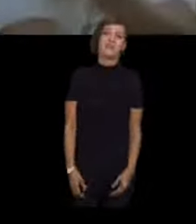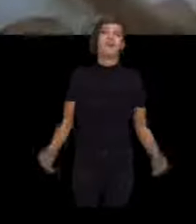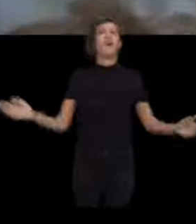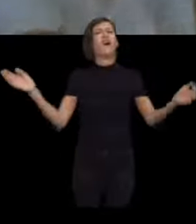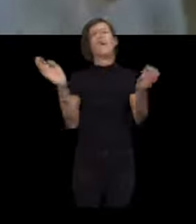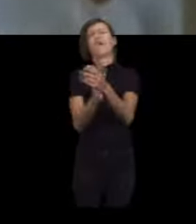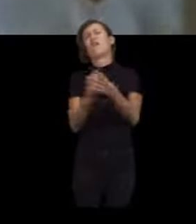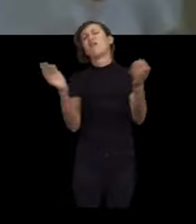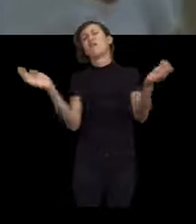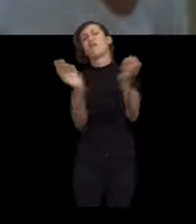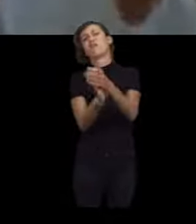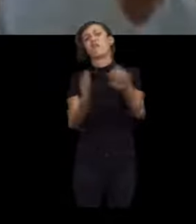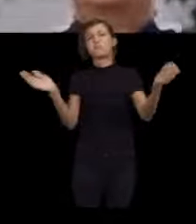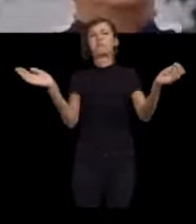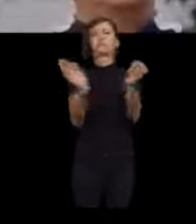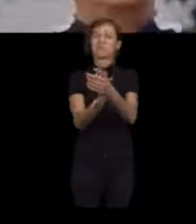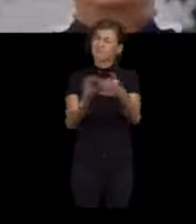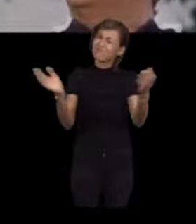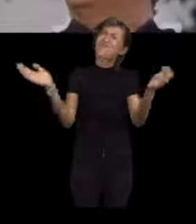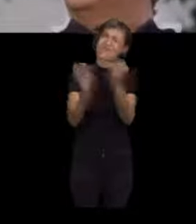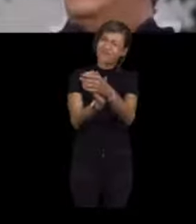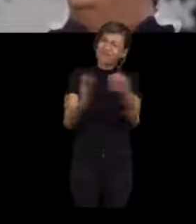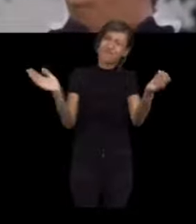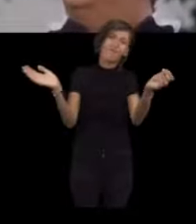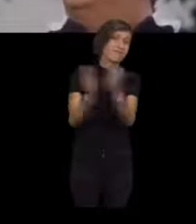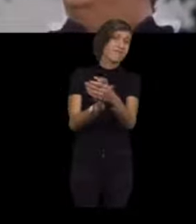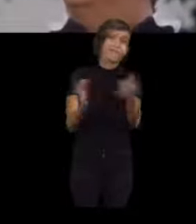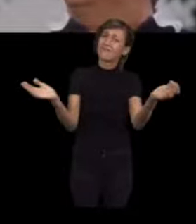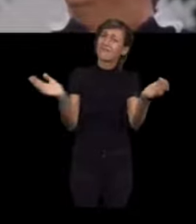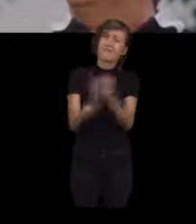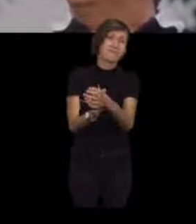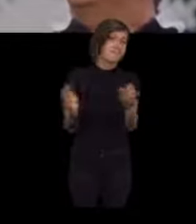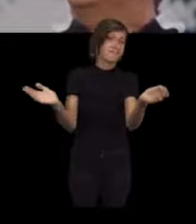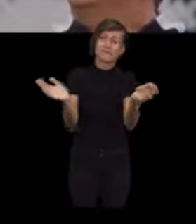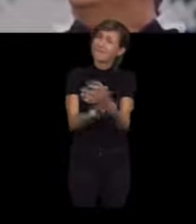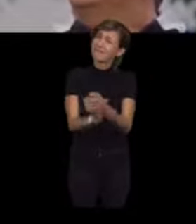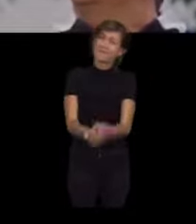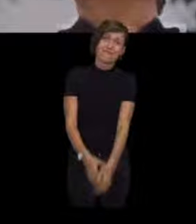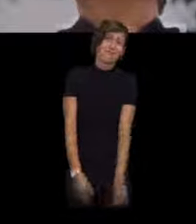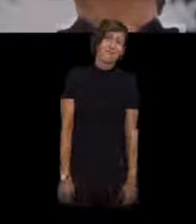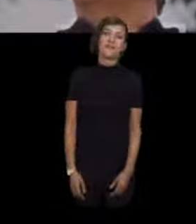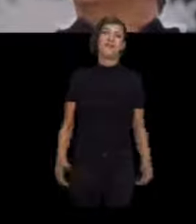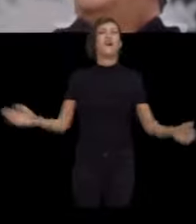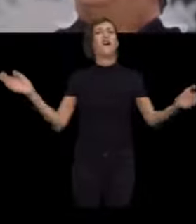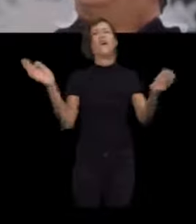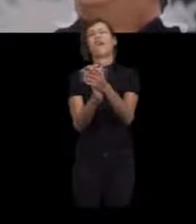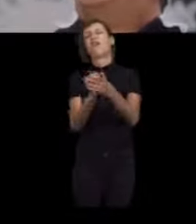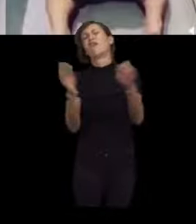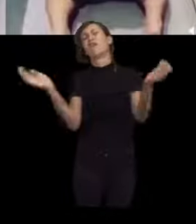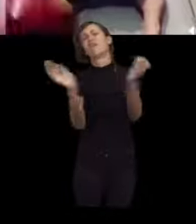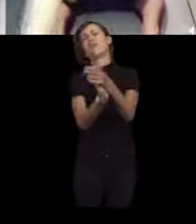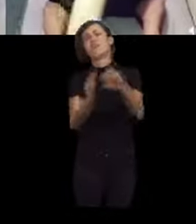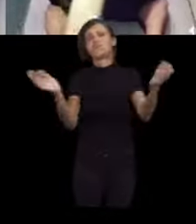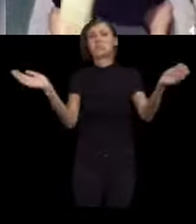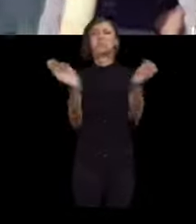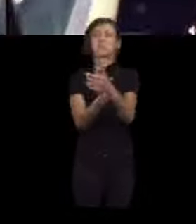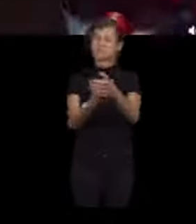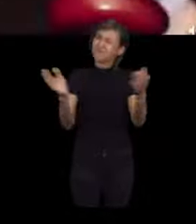Ma che cazzo stai a dire? Out! Cazzo!